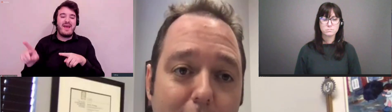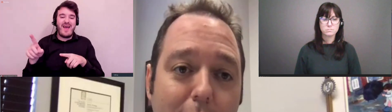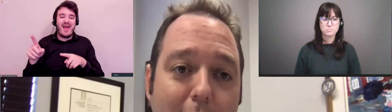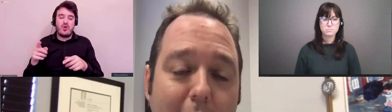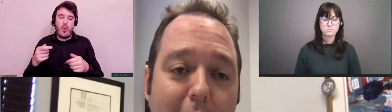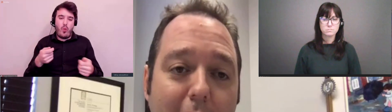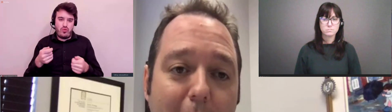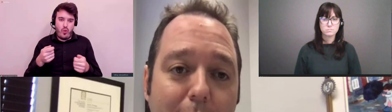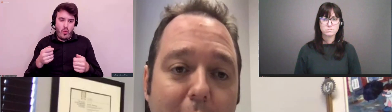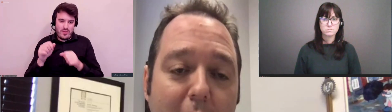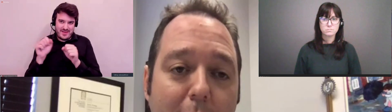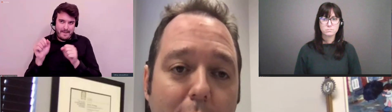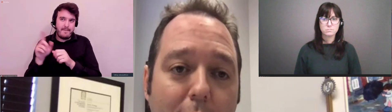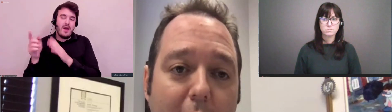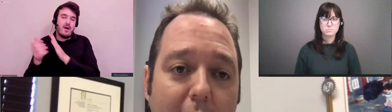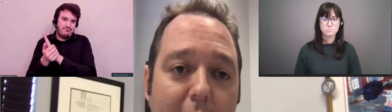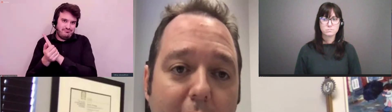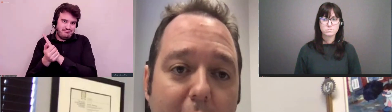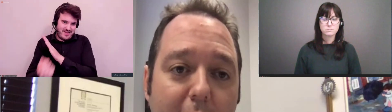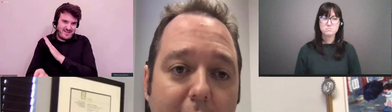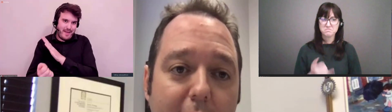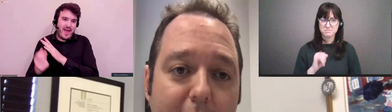experts pour